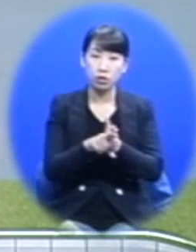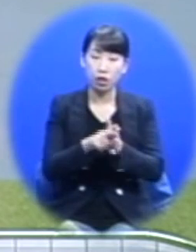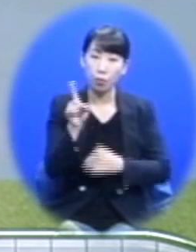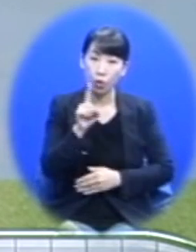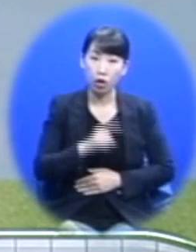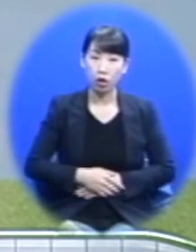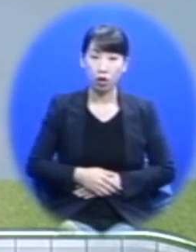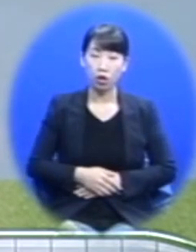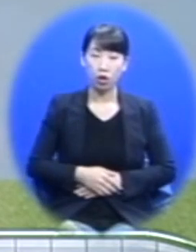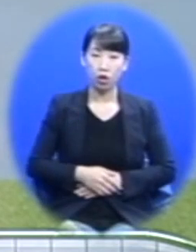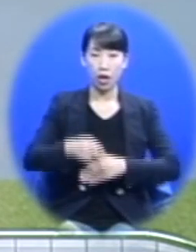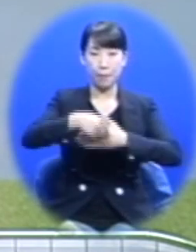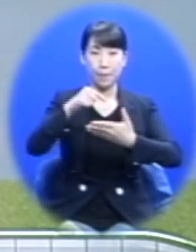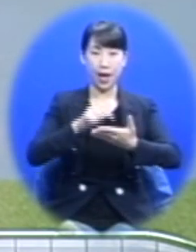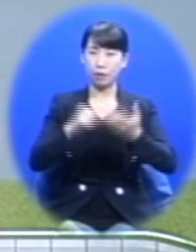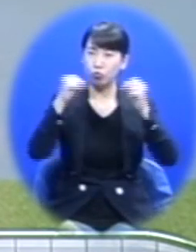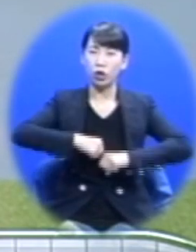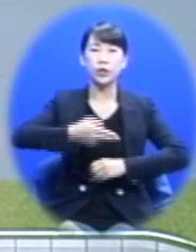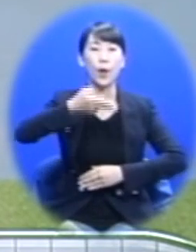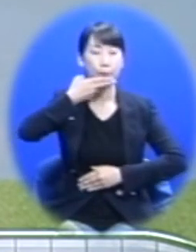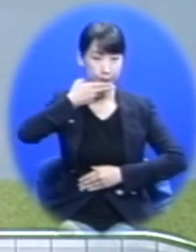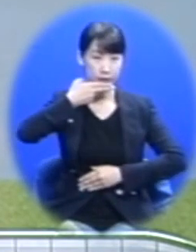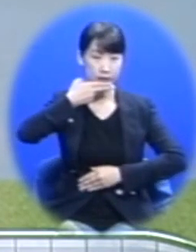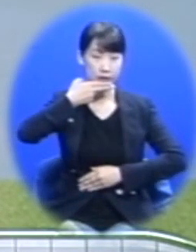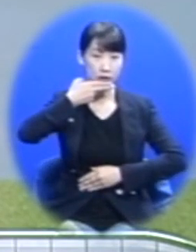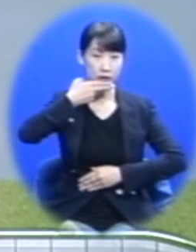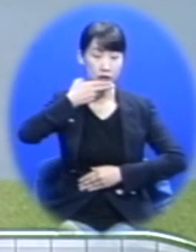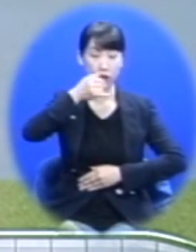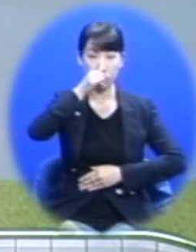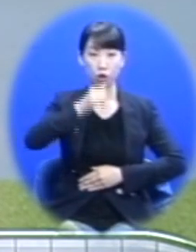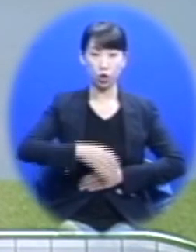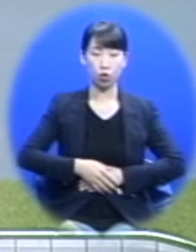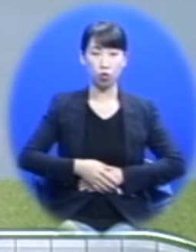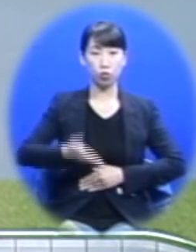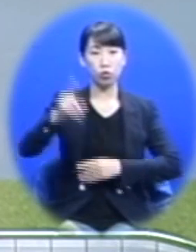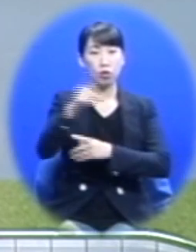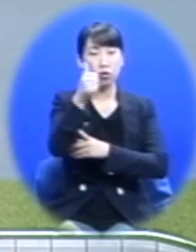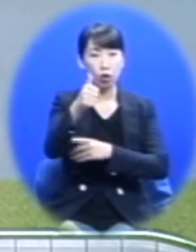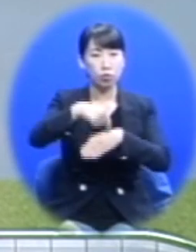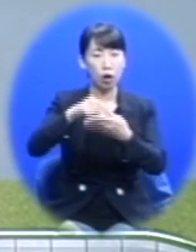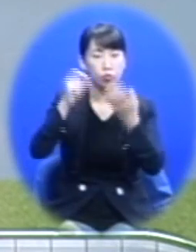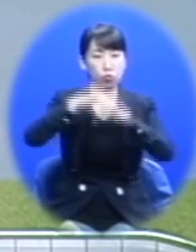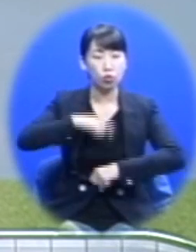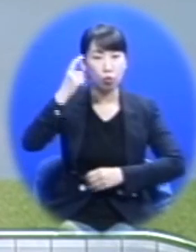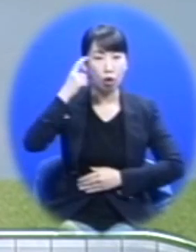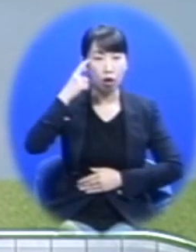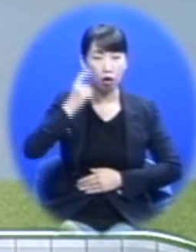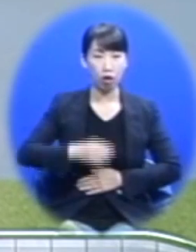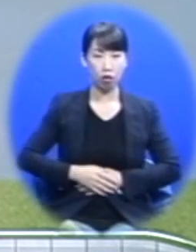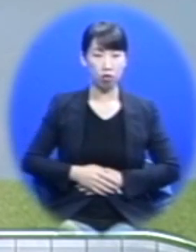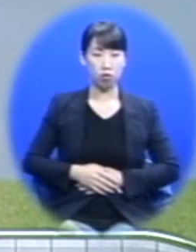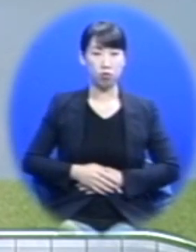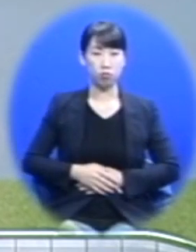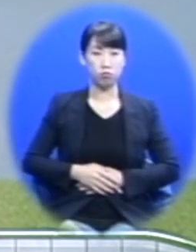마음이 무너지지 않는 사람이 되었다는 거죠. 근데 다윗은 어째서 이렇게 마음이 무너져 버렸죠? 그것은